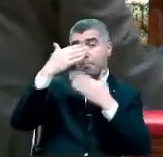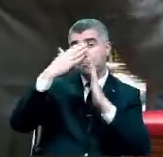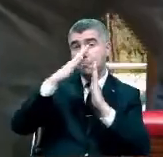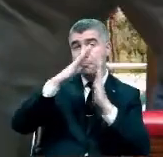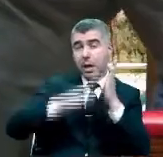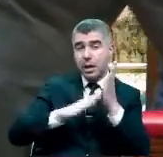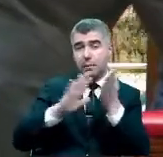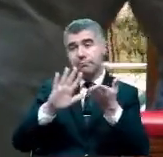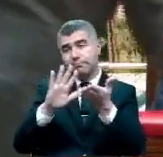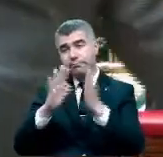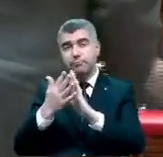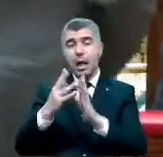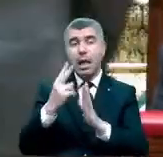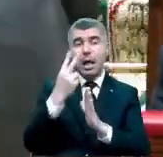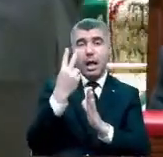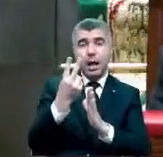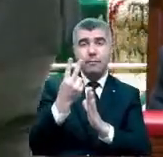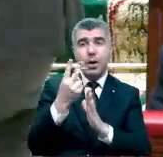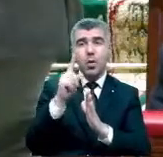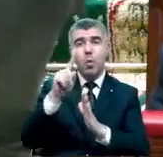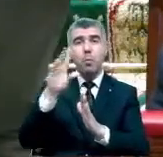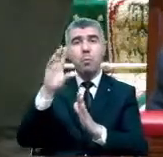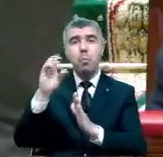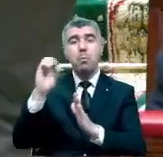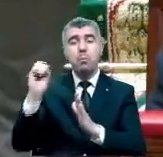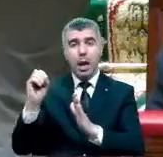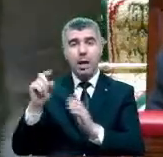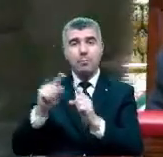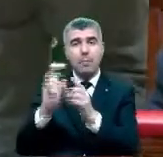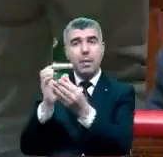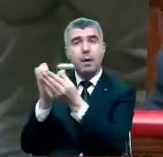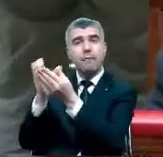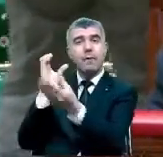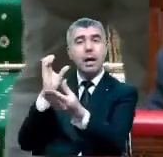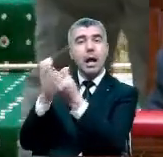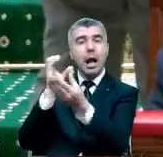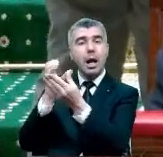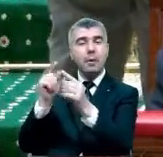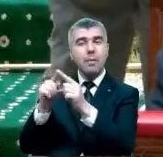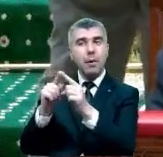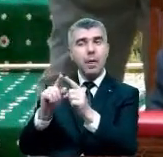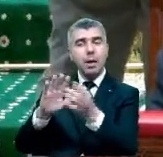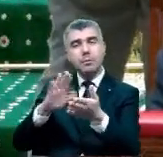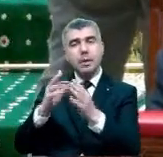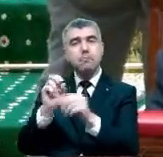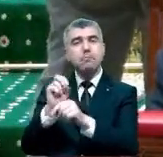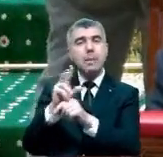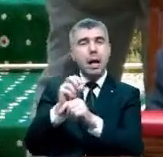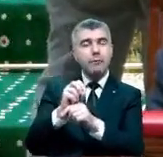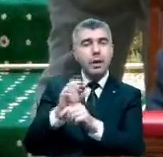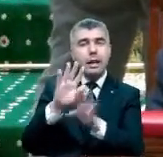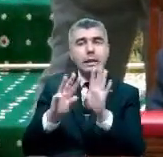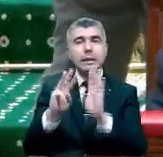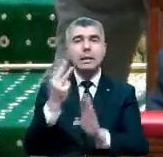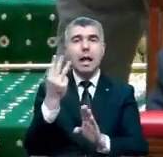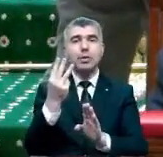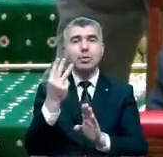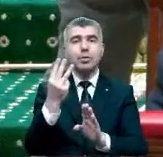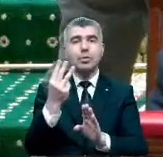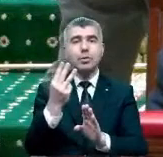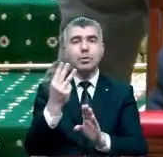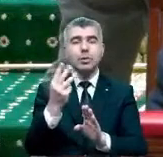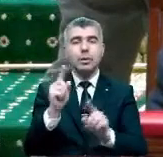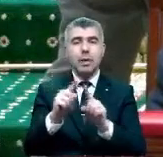على تقريبا 2100 حافله للنقل العمومي للمسافرين، المتوسط ديال العمر ديالها 13 سنه